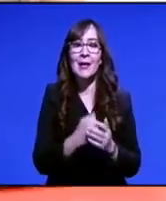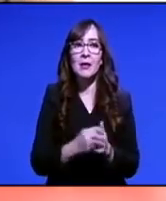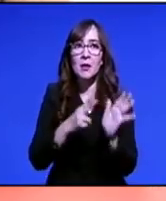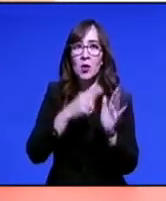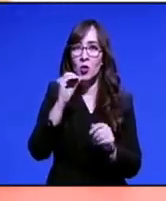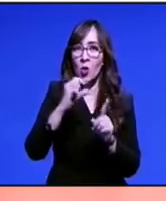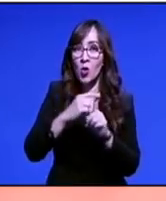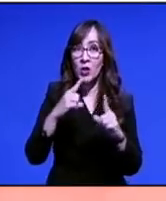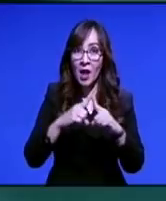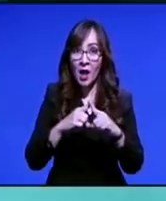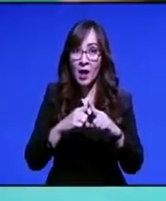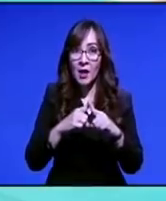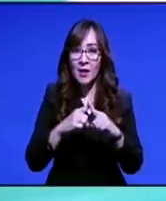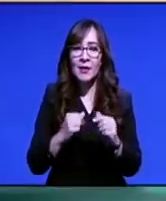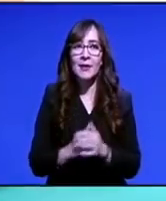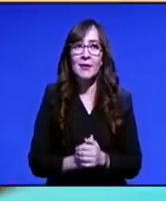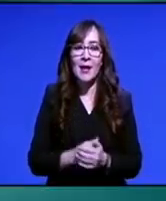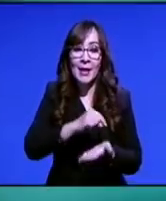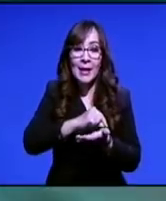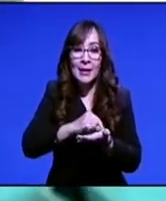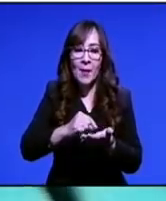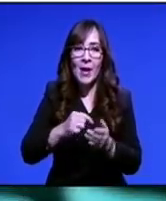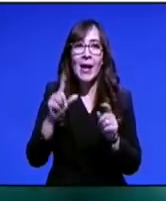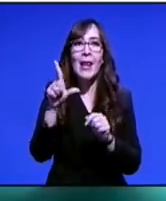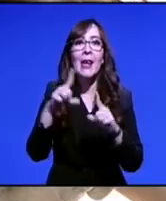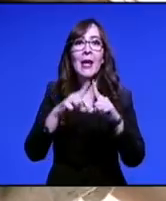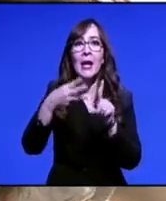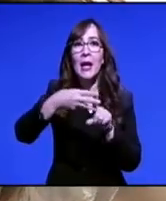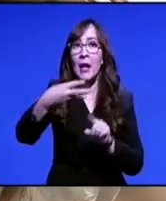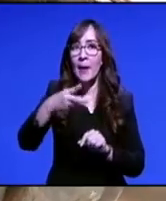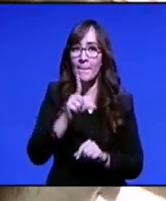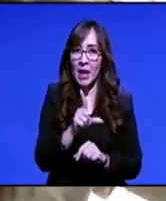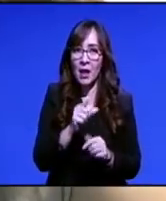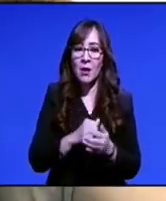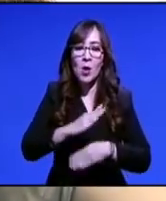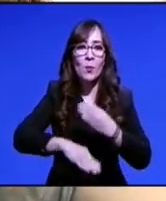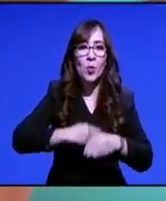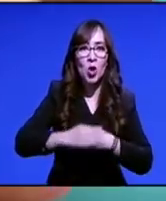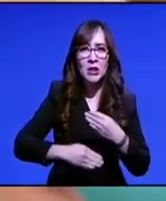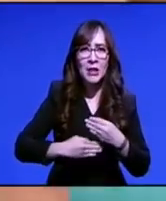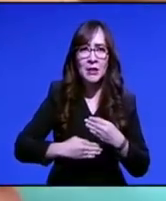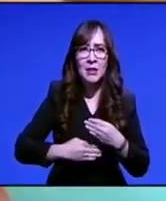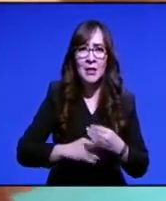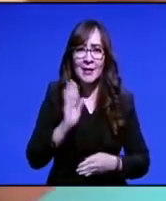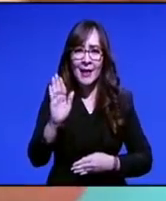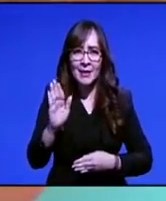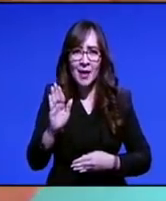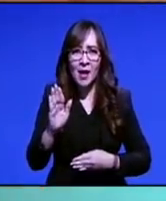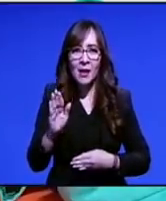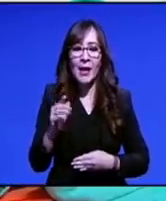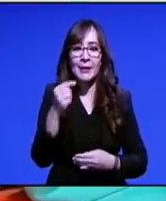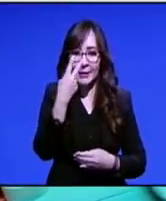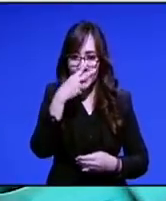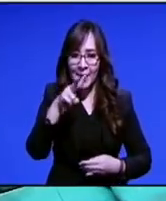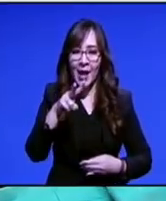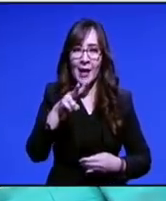pakaian, hingga label yang melekat di baju. Tahapan ini akan menentukan proses mencuci seperti apa yang sesuai supaya baju tidak